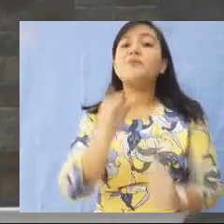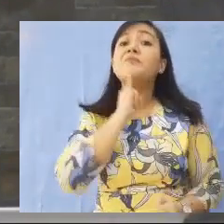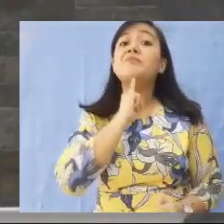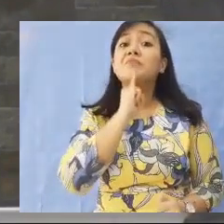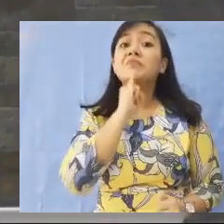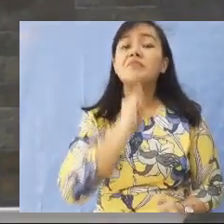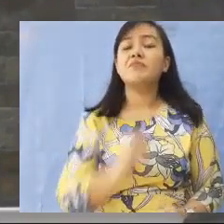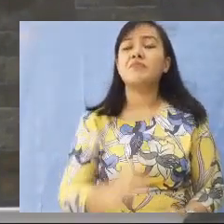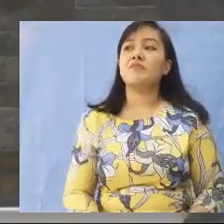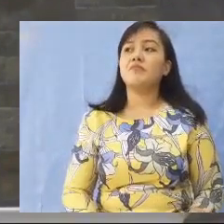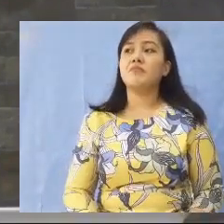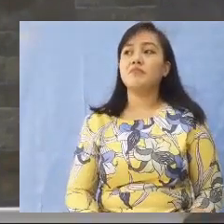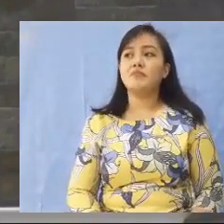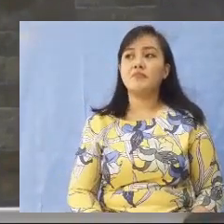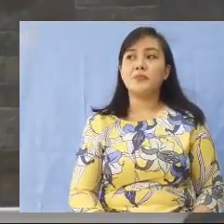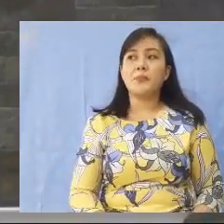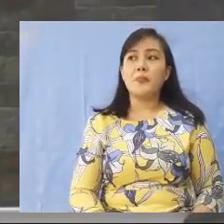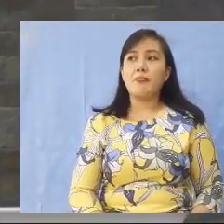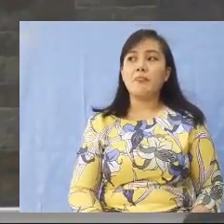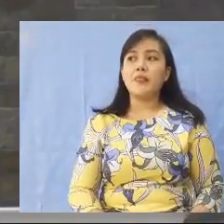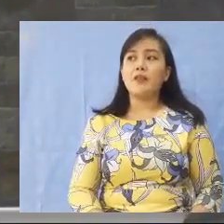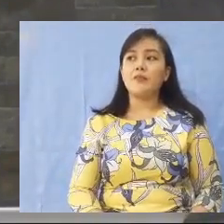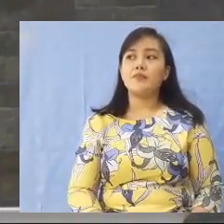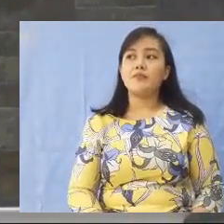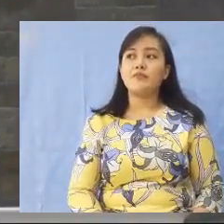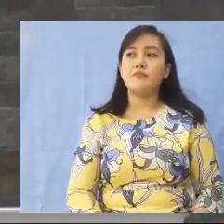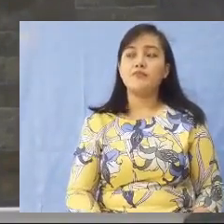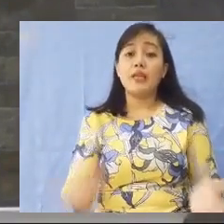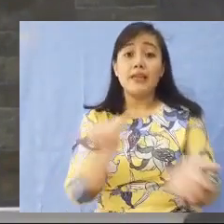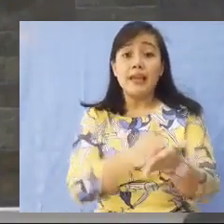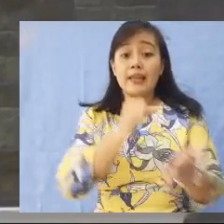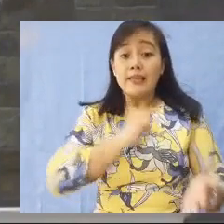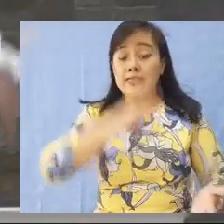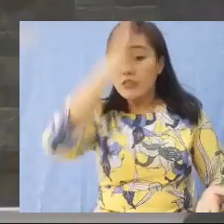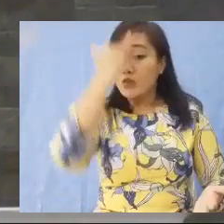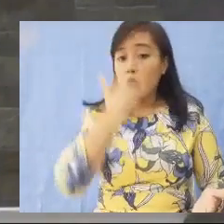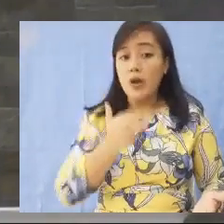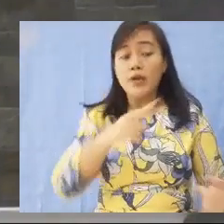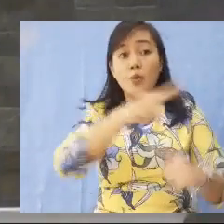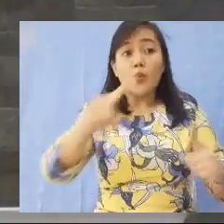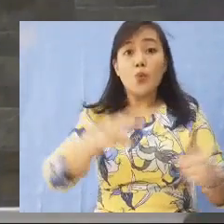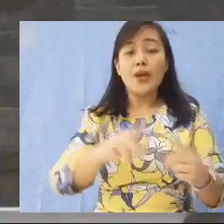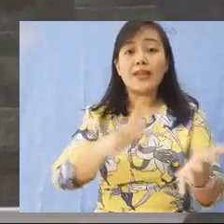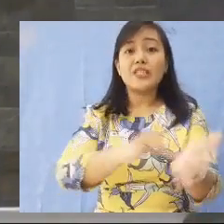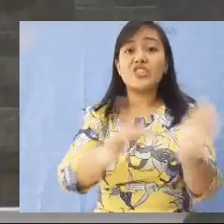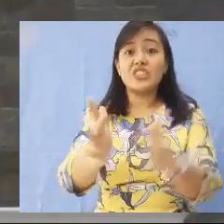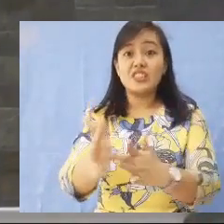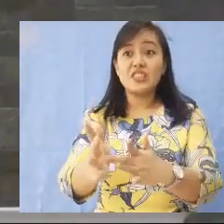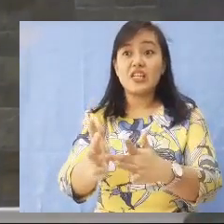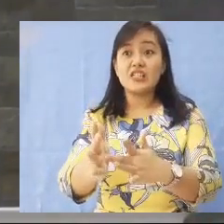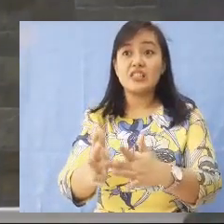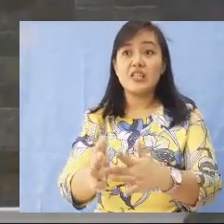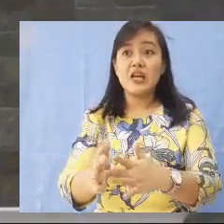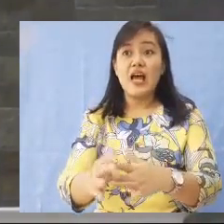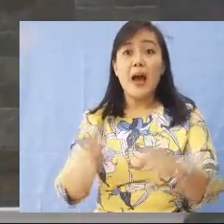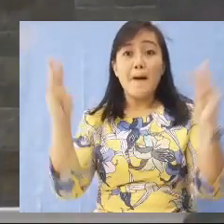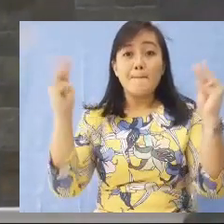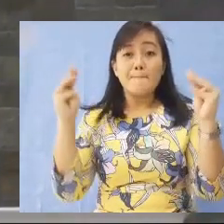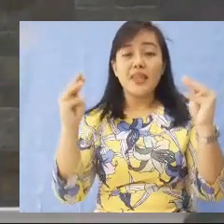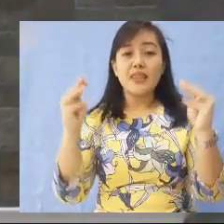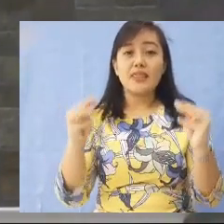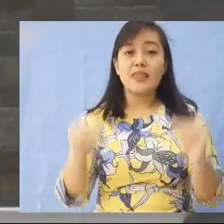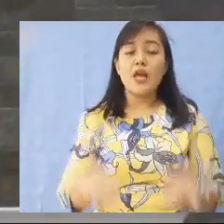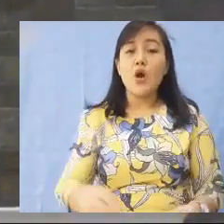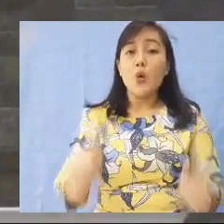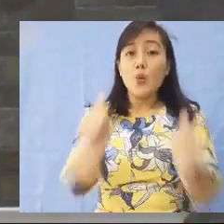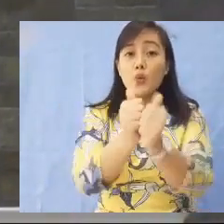tagpo ni Jesus Christ sa mga Samaritan, yung custom nila, hindi sila nakikimingle sa mga Samaritano.